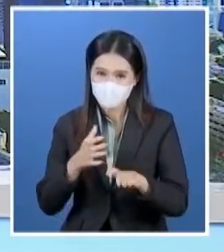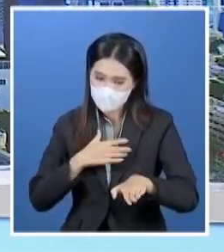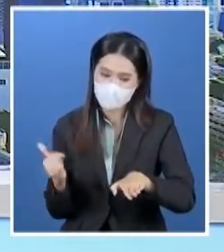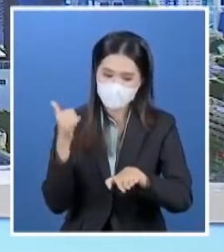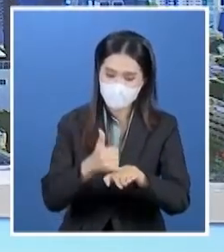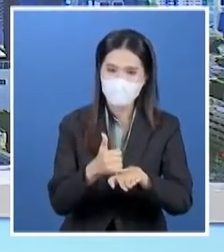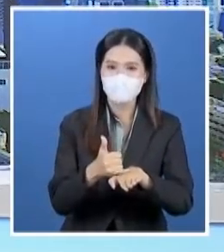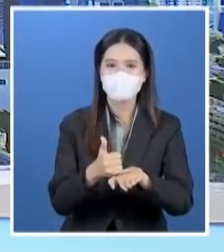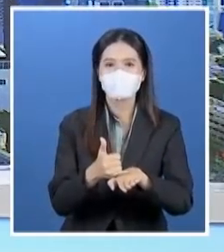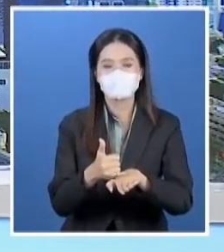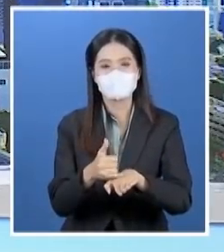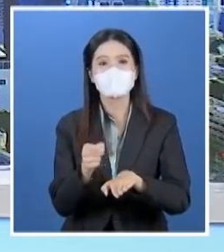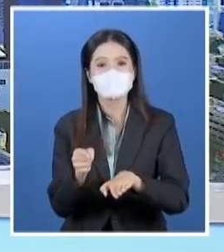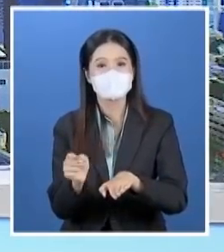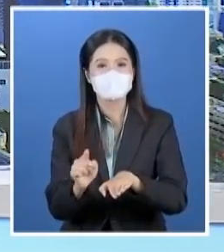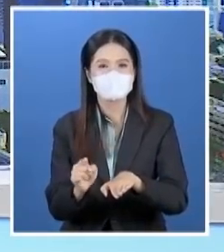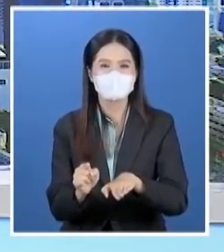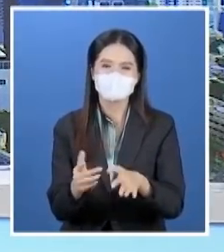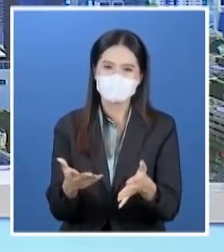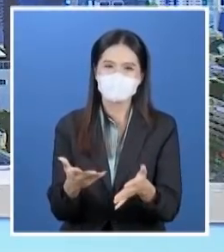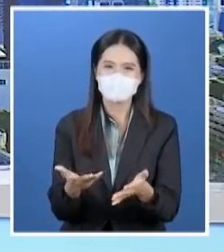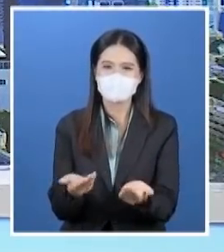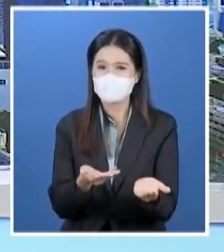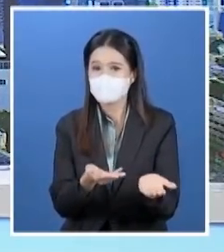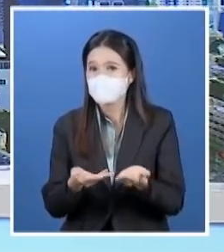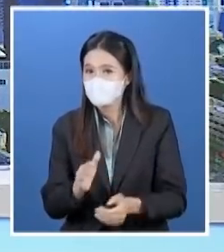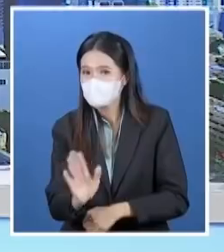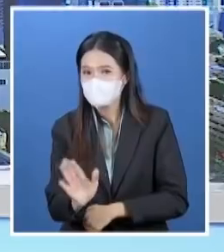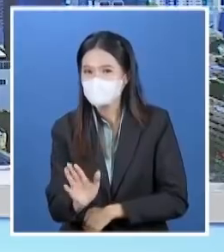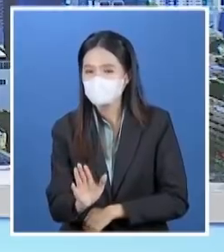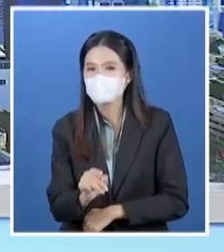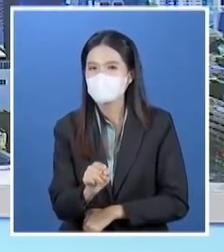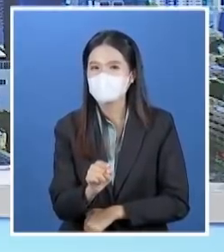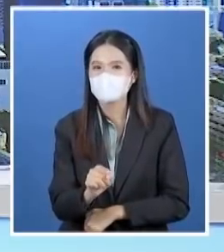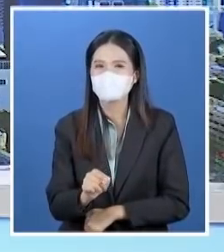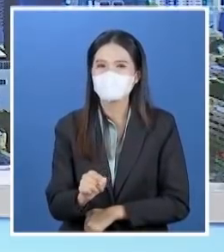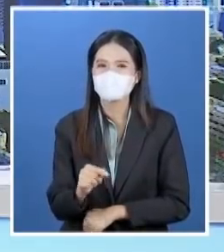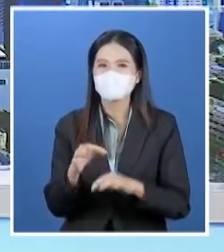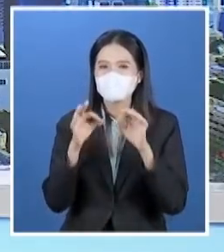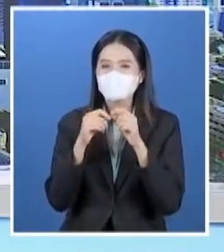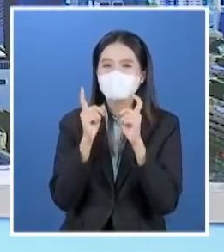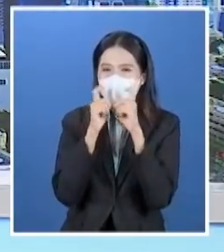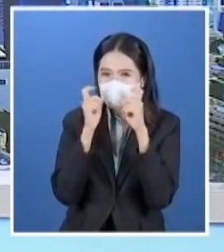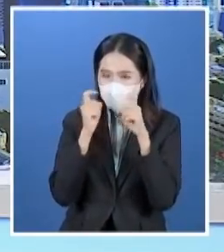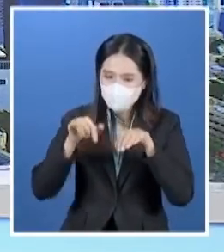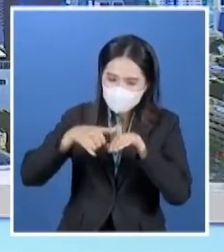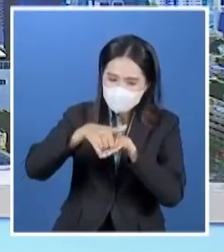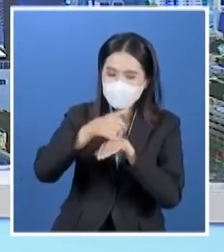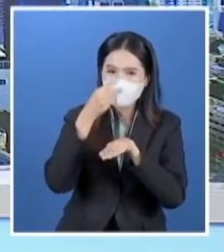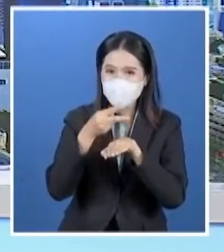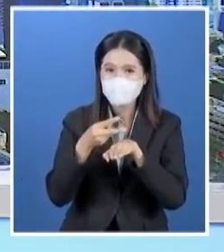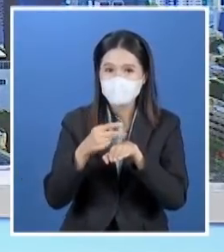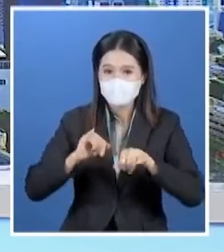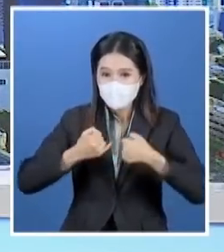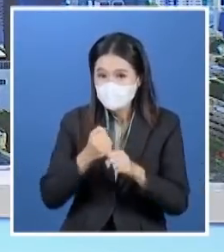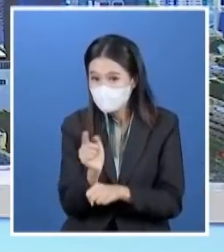ราเจ้าตัวนี้ที่ว่าค่ะแต่เราไม่ได้รับเชิญมันเราไม่ได้เชิญเขามานะ เขาเป็นหนูเขามาไต่อยู่ที่หน้ากระจกรถดูนะคะว่าเจ้า